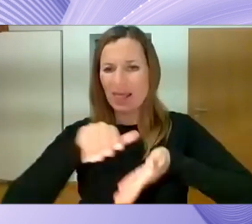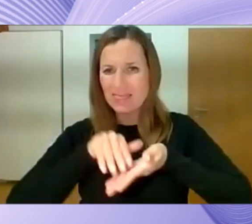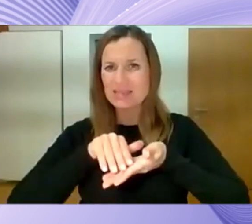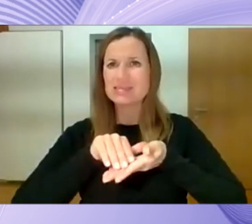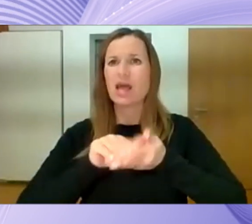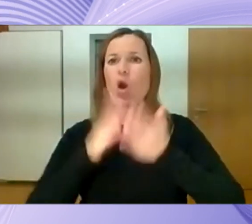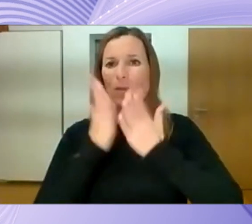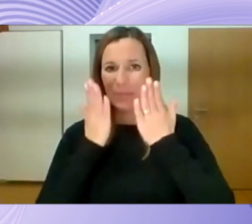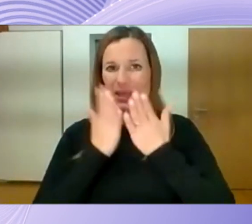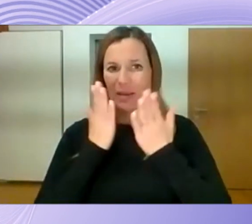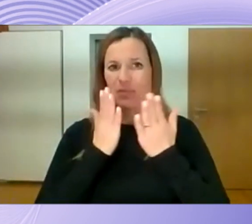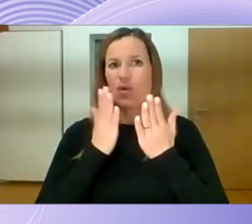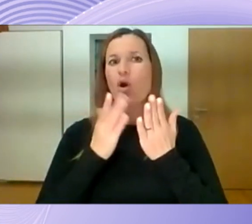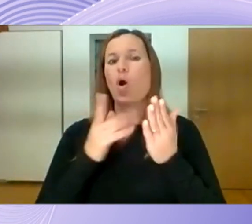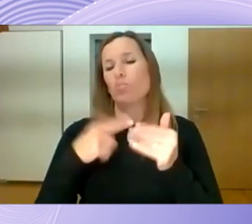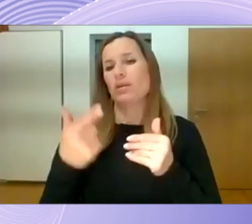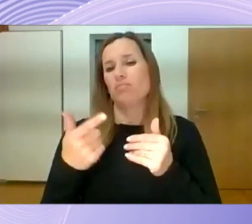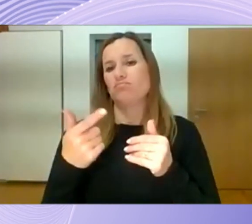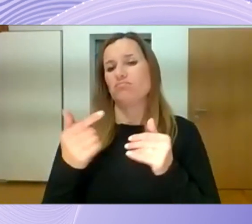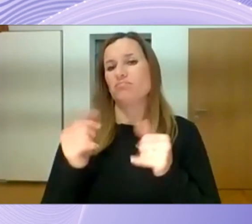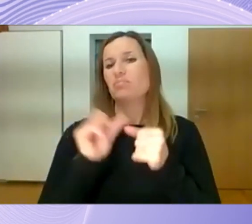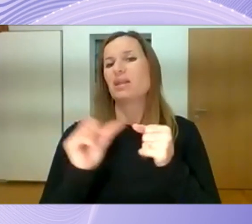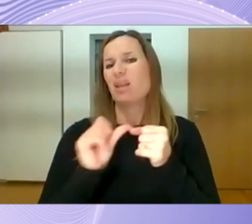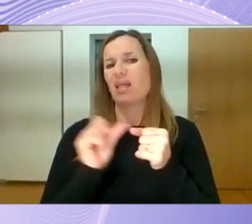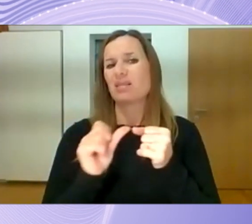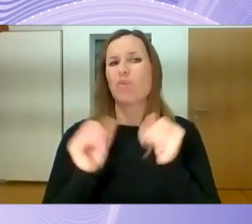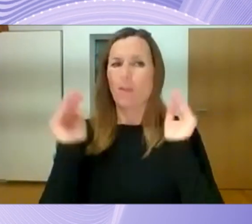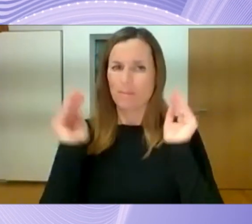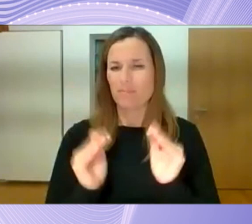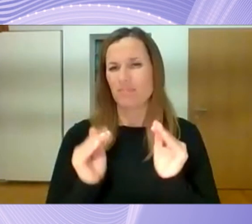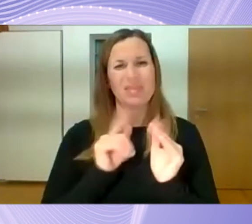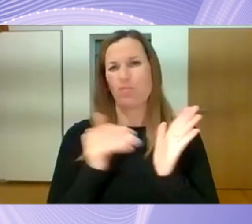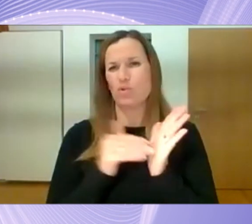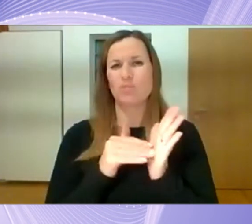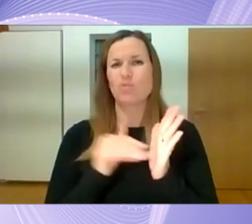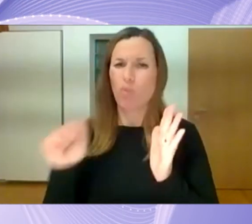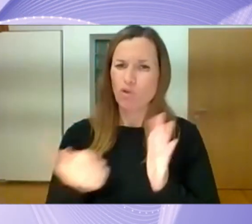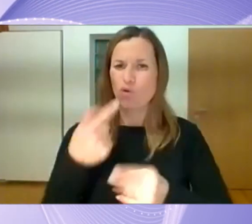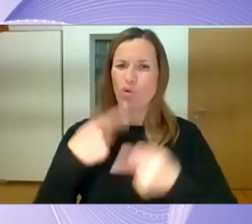tako prihranimo nepotrebno ponovno menjavanje rjuhe.